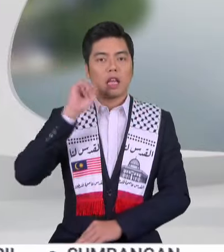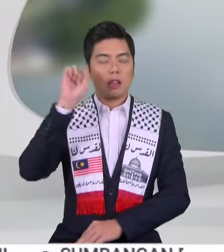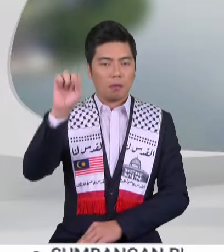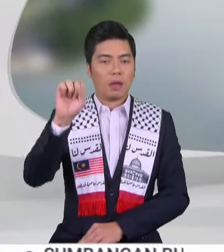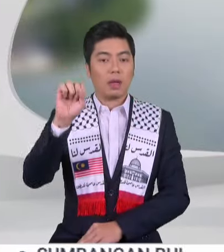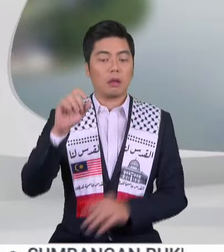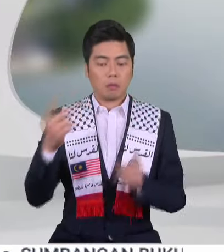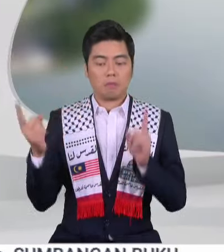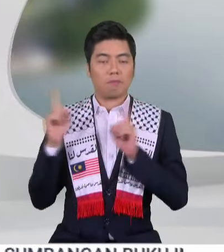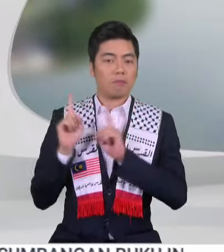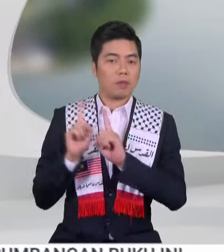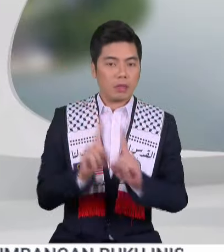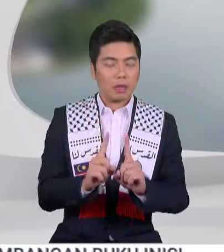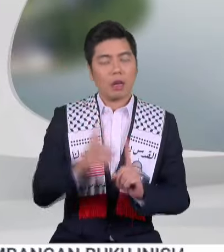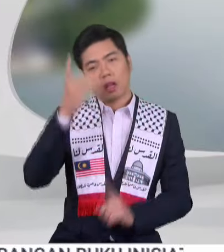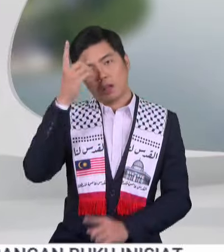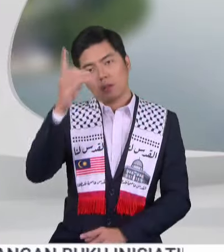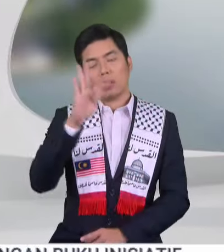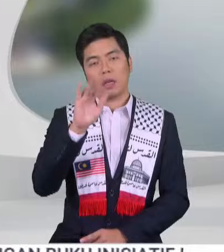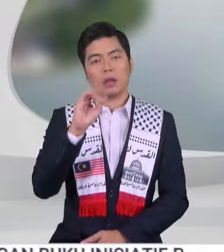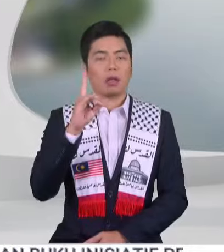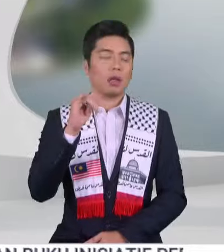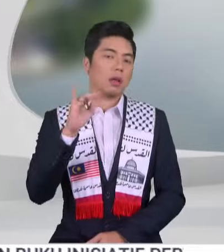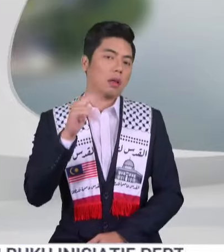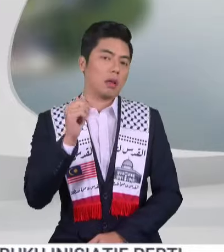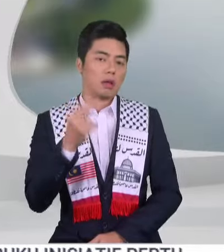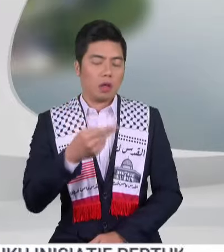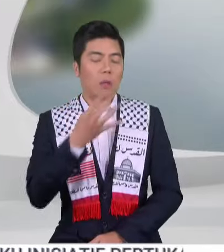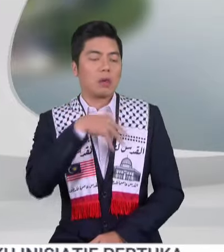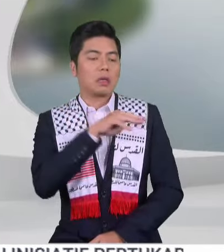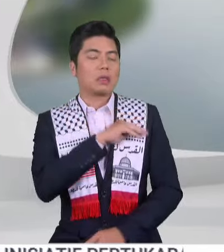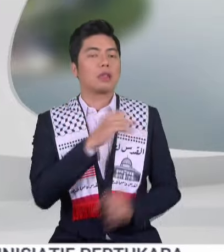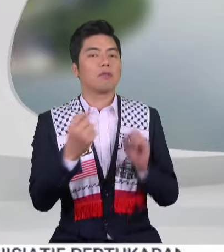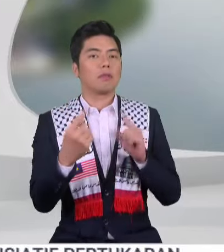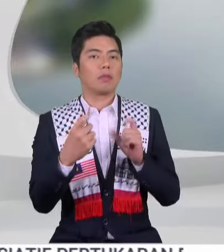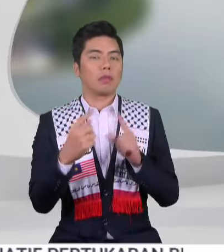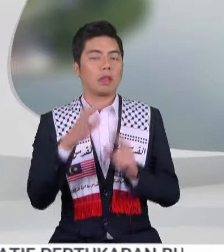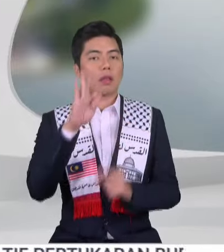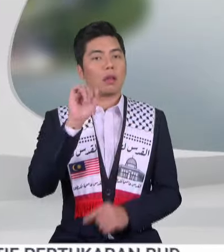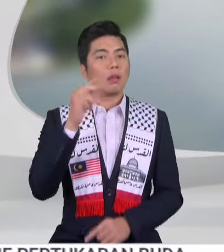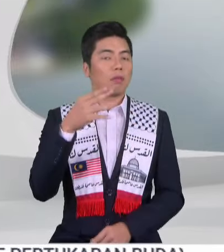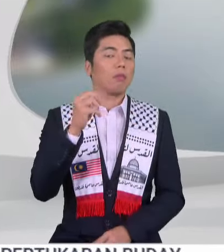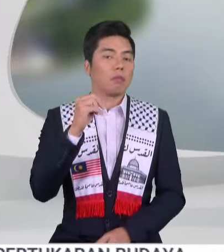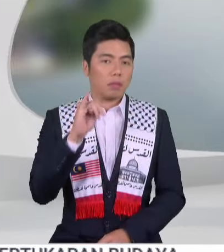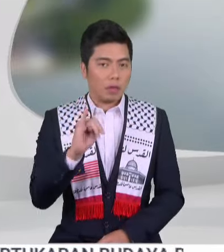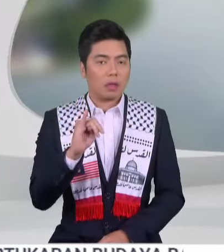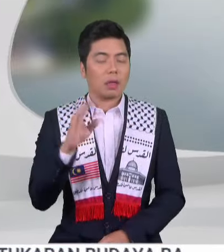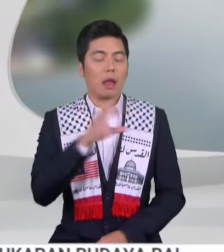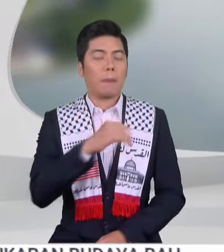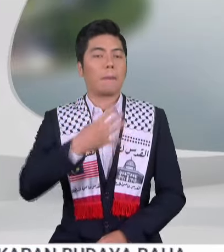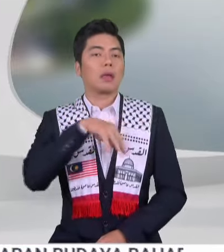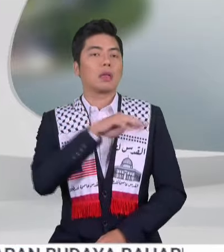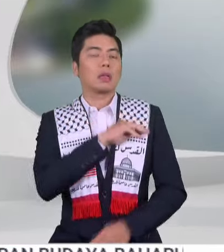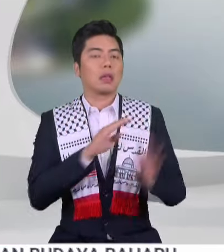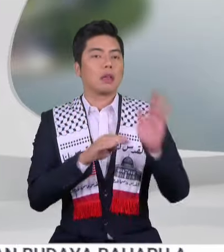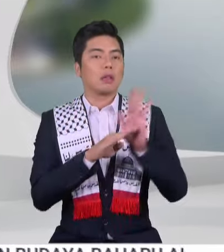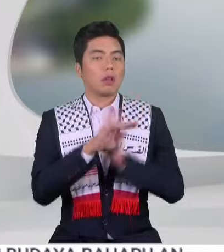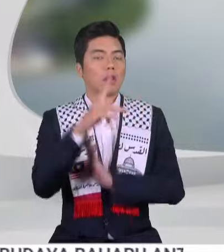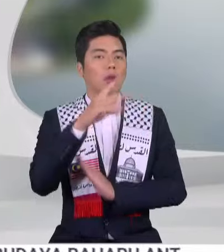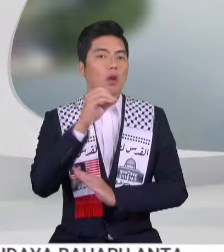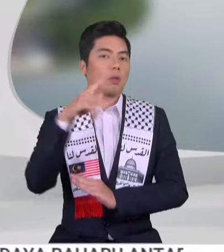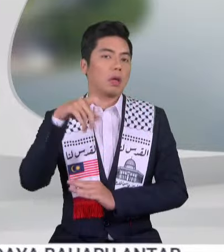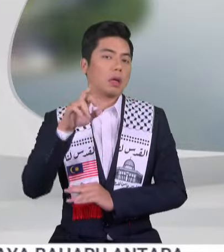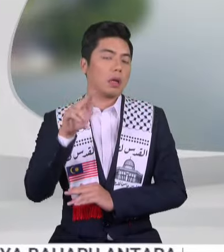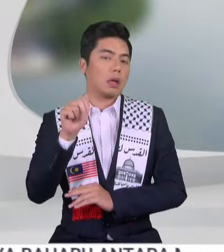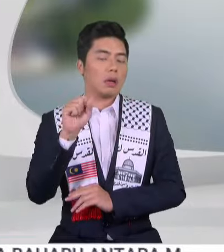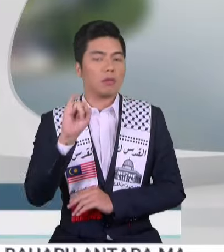hadir Timbalan Perdana Menteri Datuk Seri Fadila Yusof, Menteri Komunikasi Fahmi Fadil, Menteri Pembangunan dan Koperasi